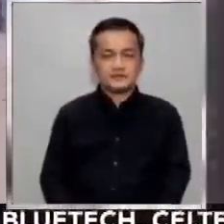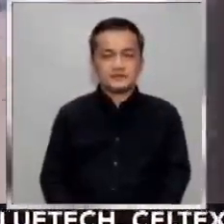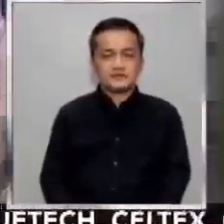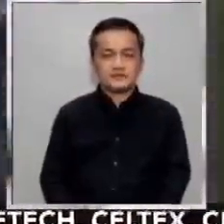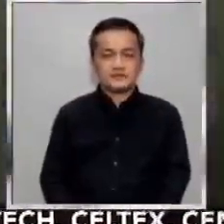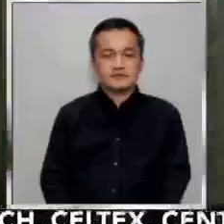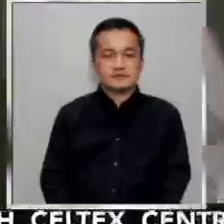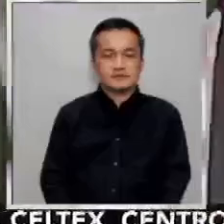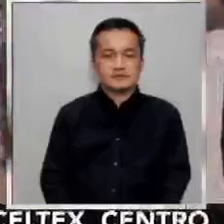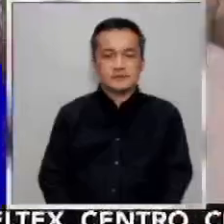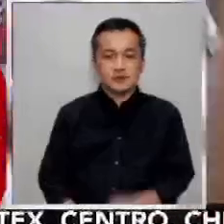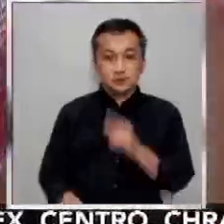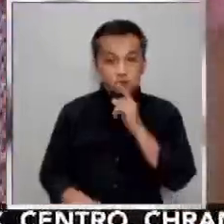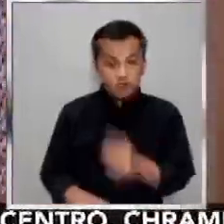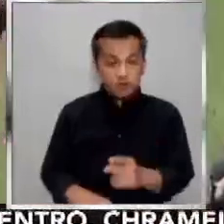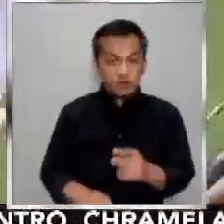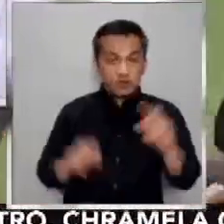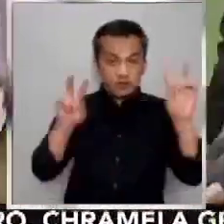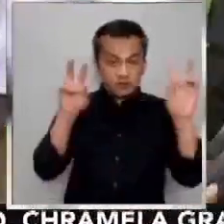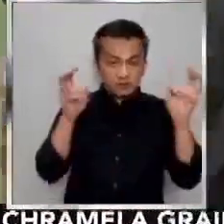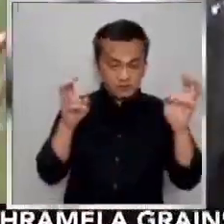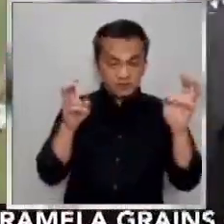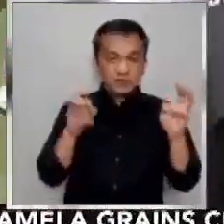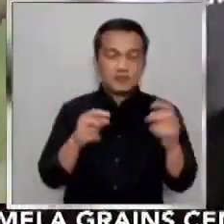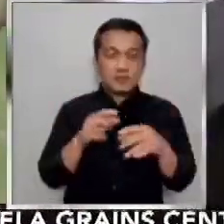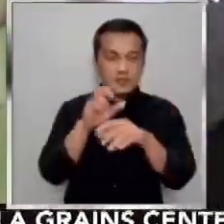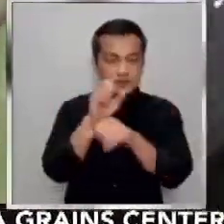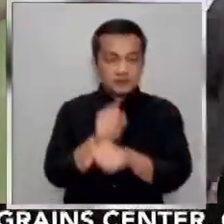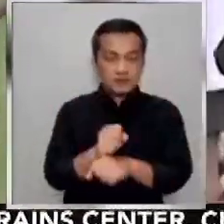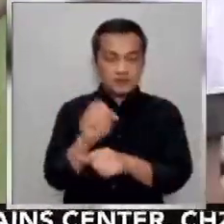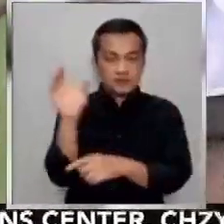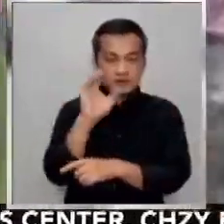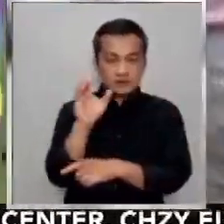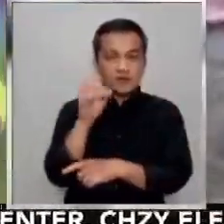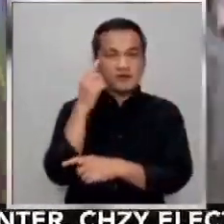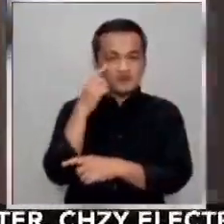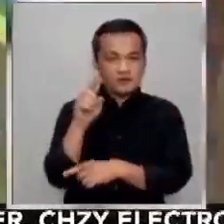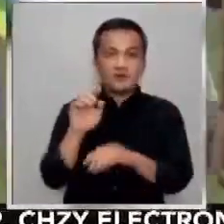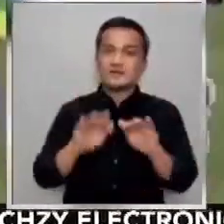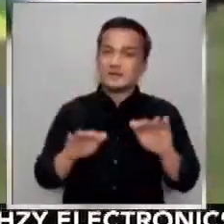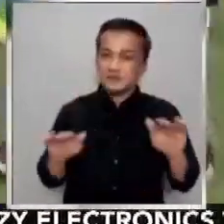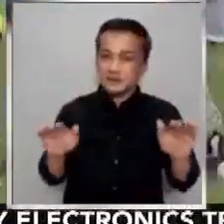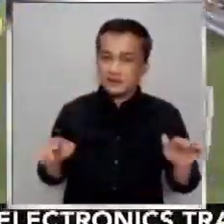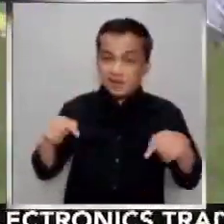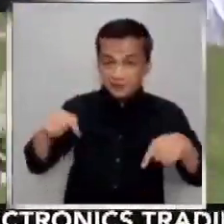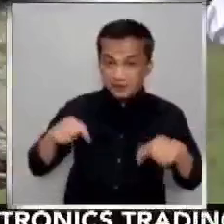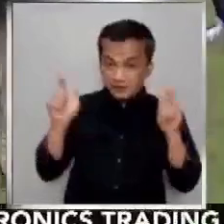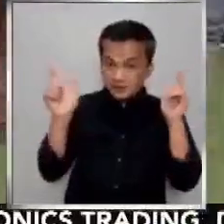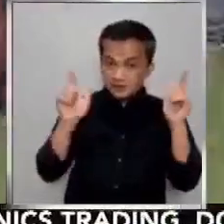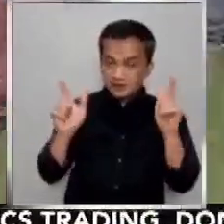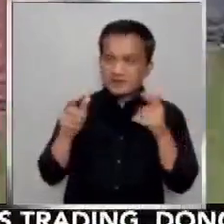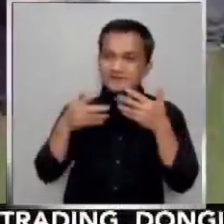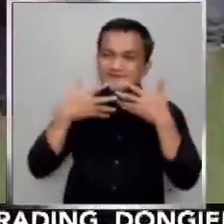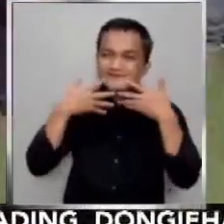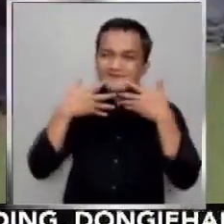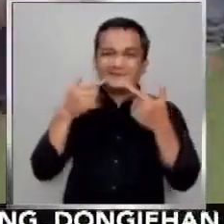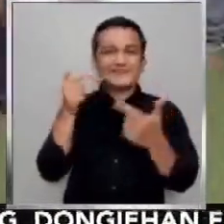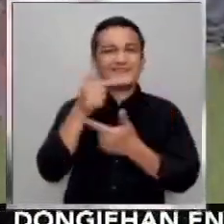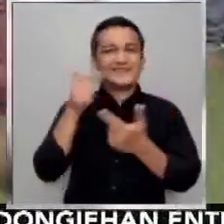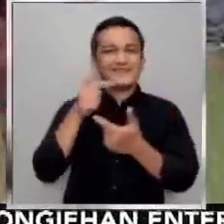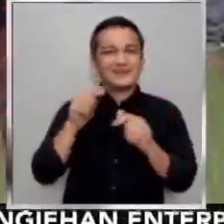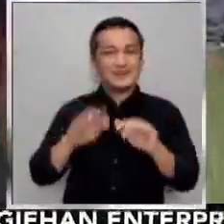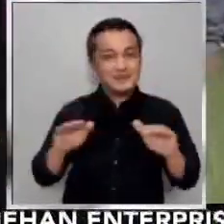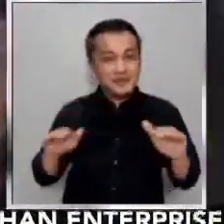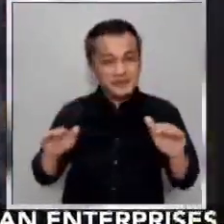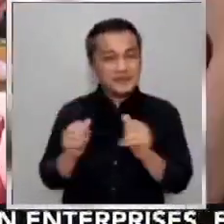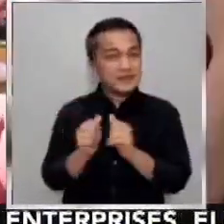Totoo nga ang kasabihang ang Pasko para talaga sa mga bata. Dito sa Luneta, mga ngiti at tawa ng bata kasama ang kanilang pamilya